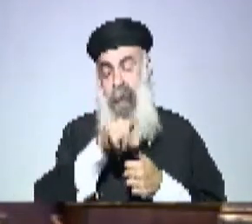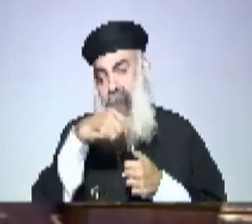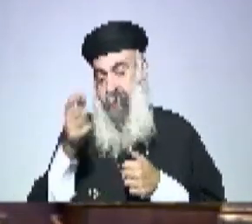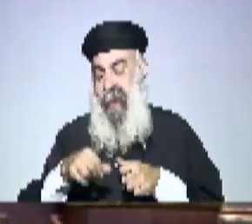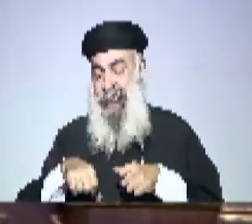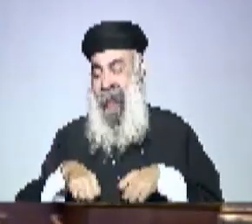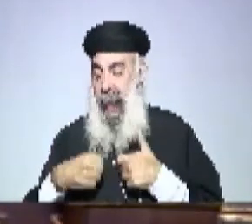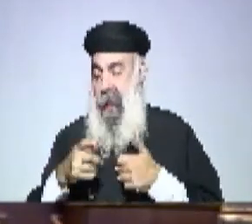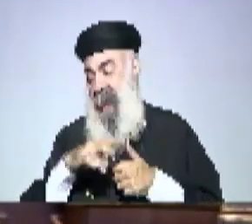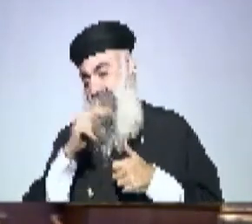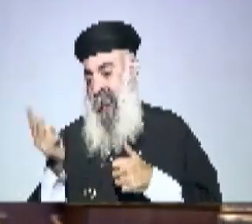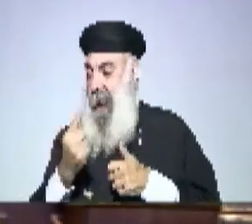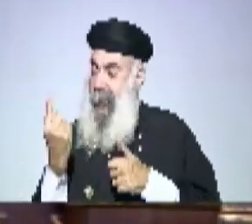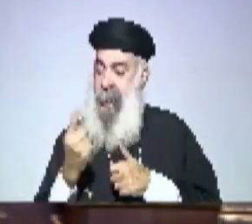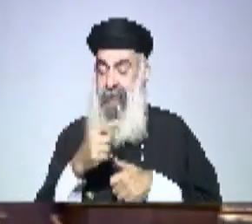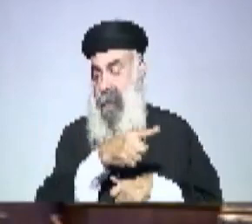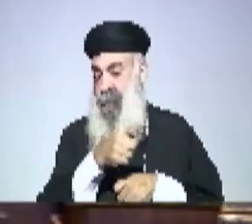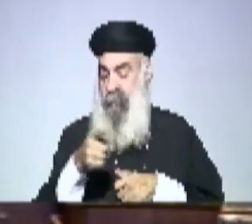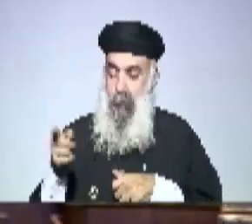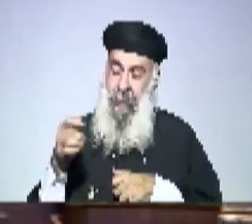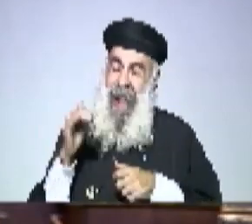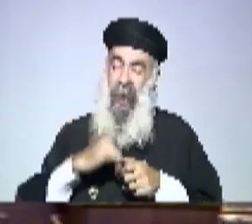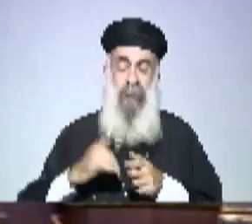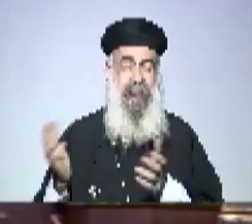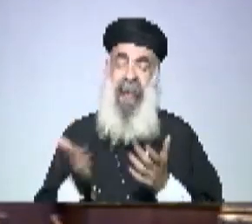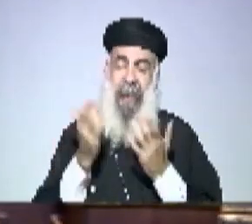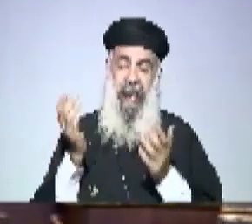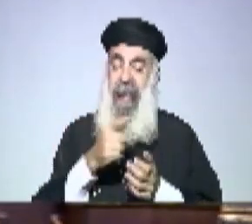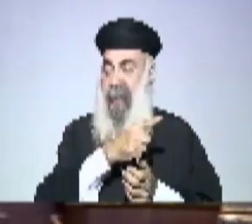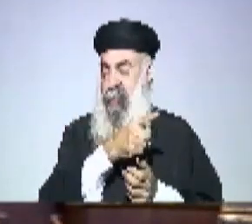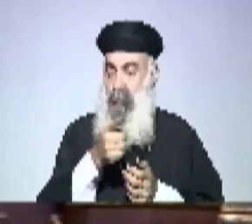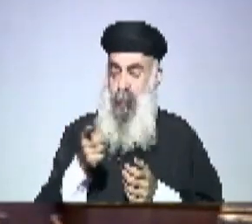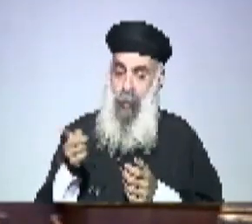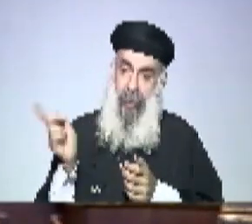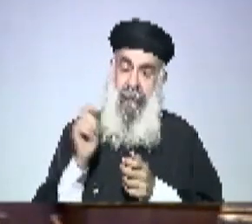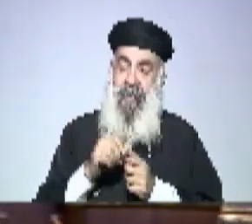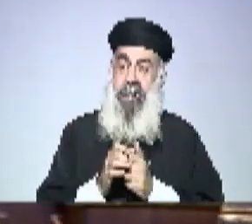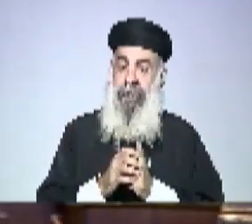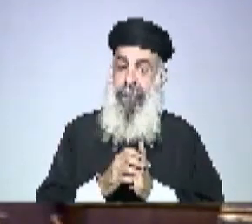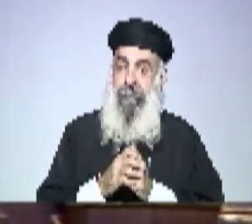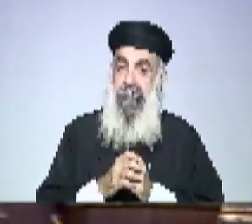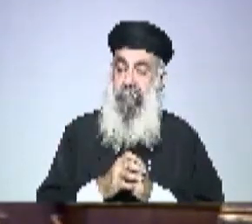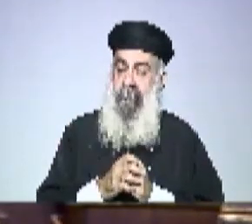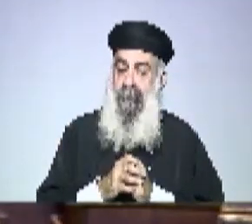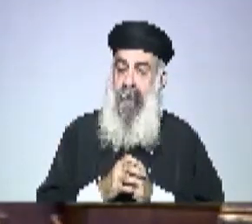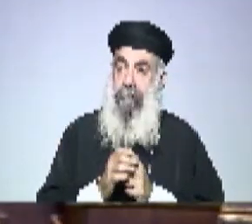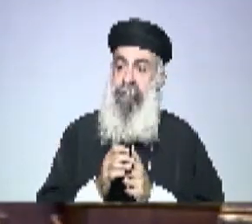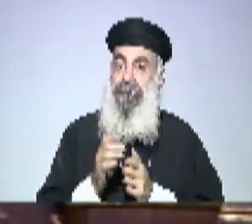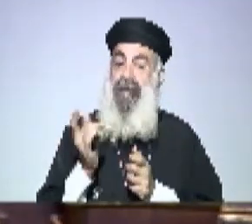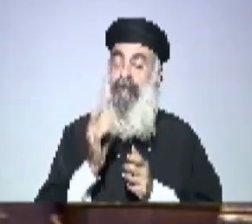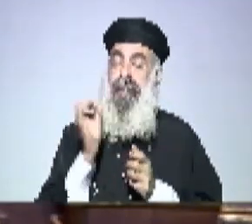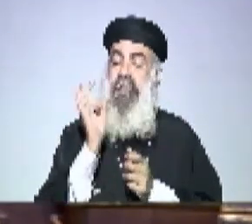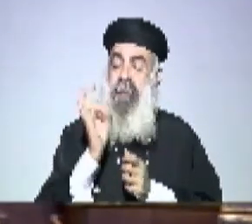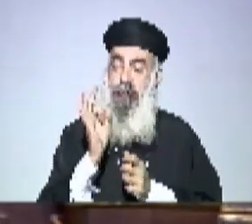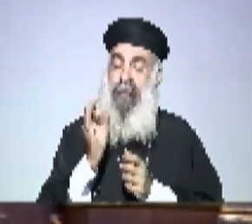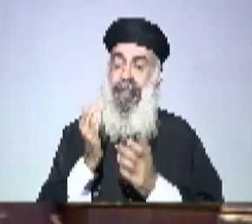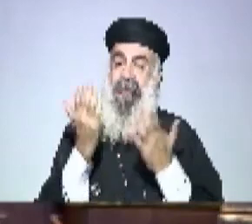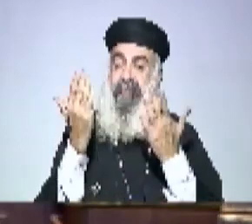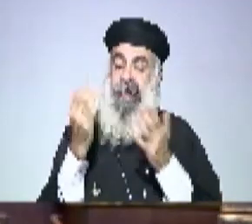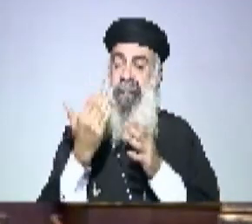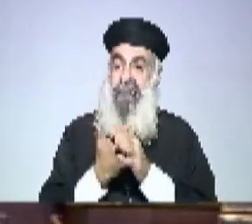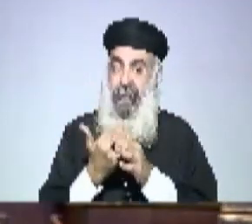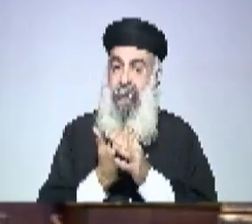نهتم باحتياجات الناس الماديه عشان كده في اوشيه مخصوص